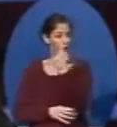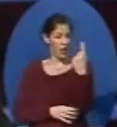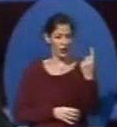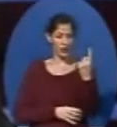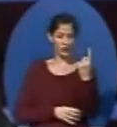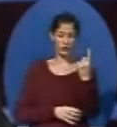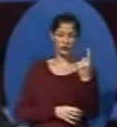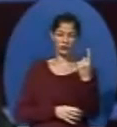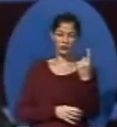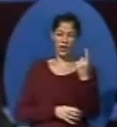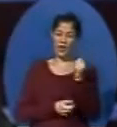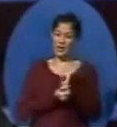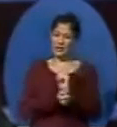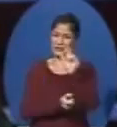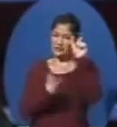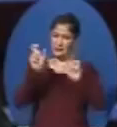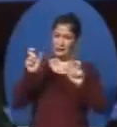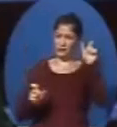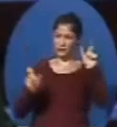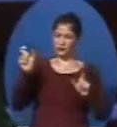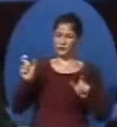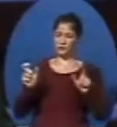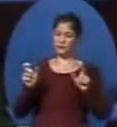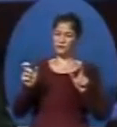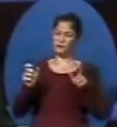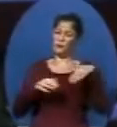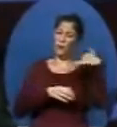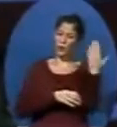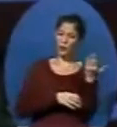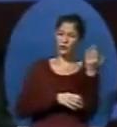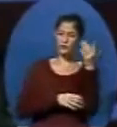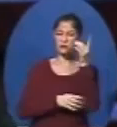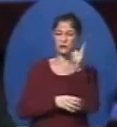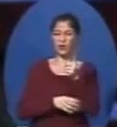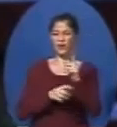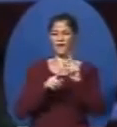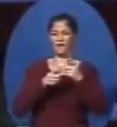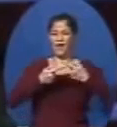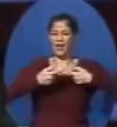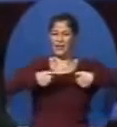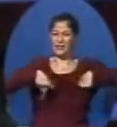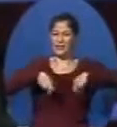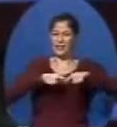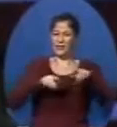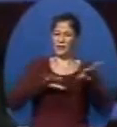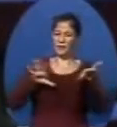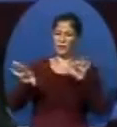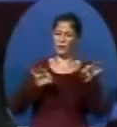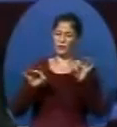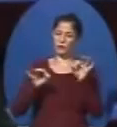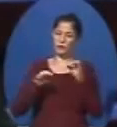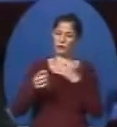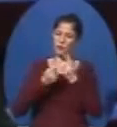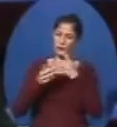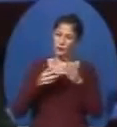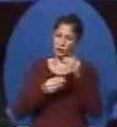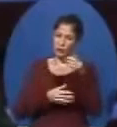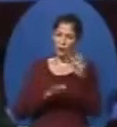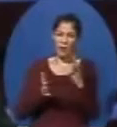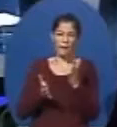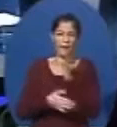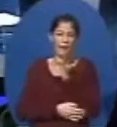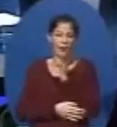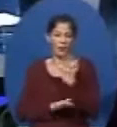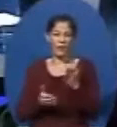שבא מבחוץ, לא מתוך בתי המעצר, מגיע לוועדת מיון מחוץ לבית הסוהר, ומבדים איתו מה הבעיות, מה